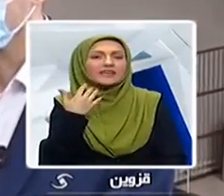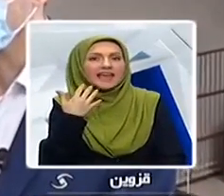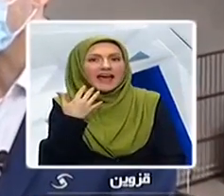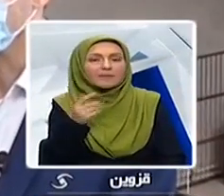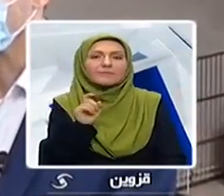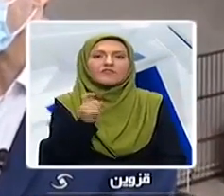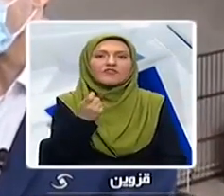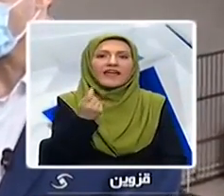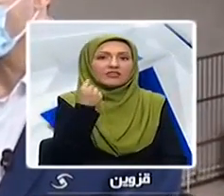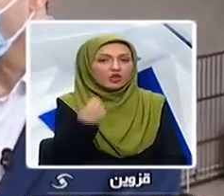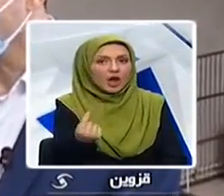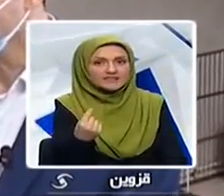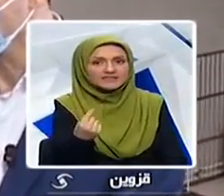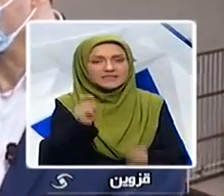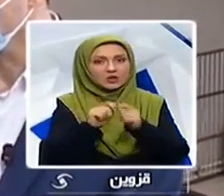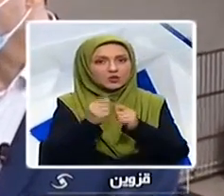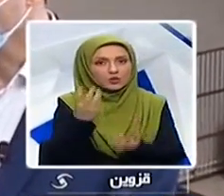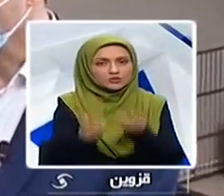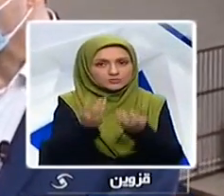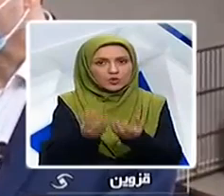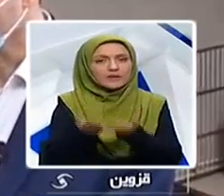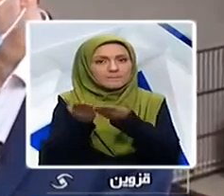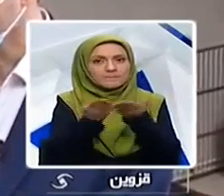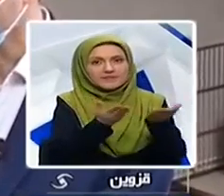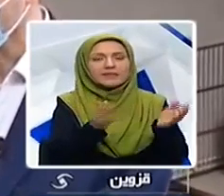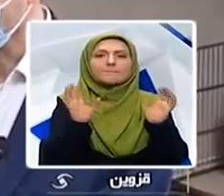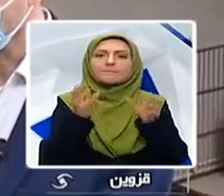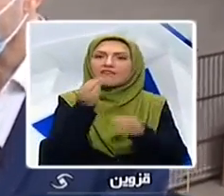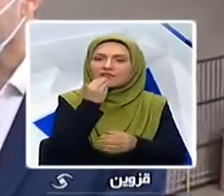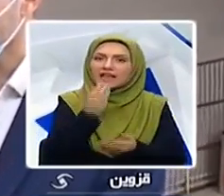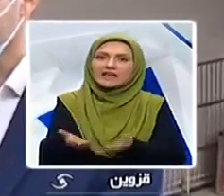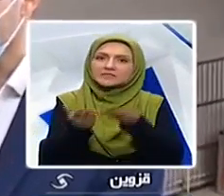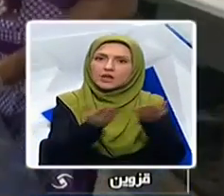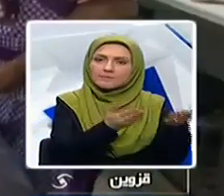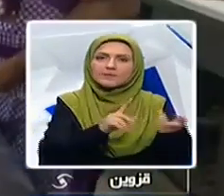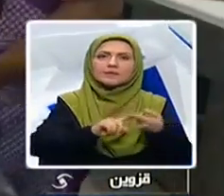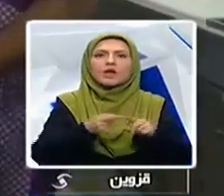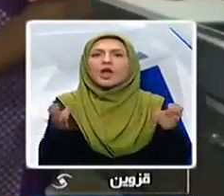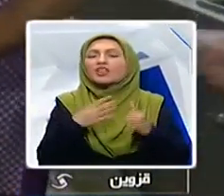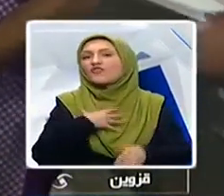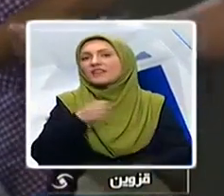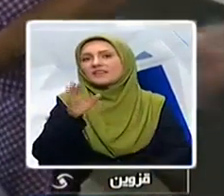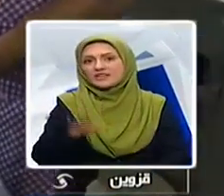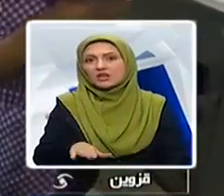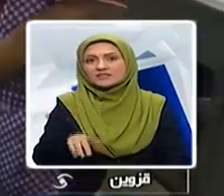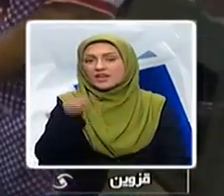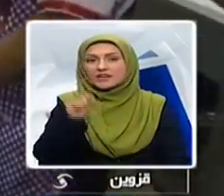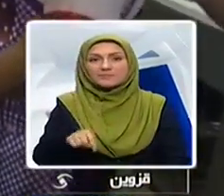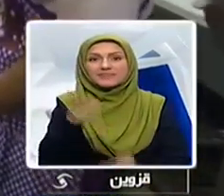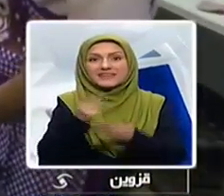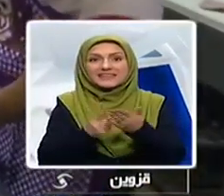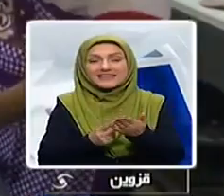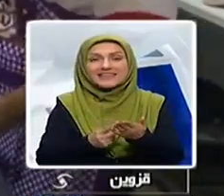همچنین مواد غذایی به خانوارهای نیازمند داده بشه. البته سفره این طرح بزرگتر